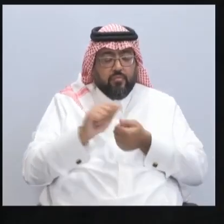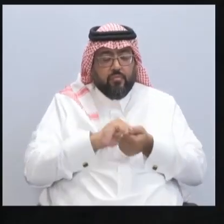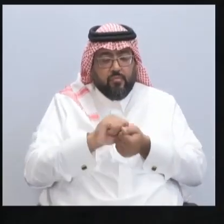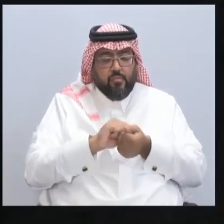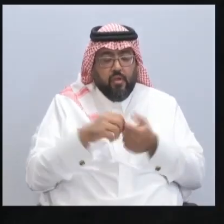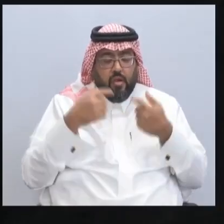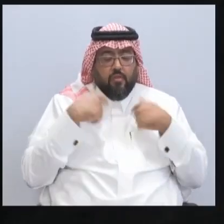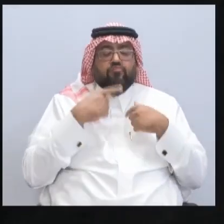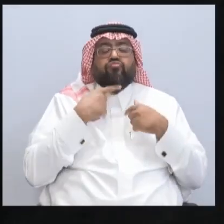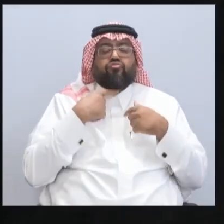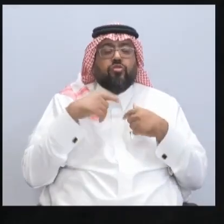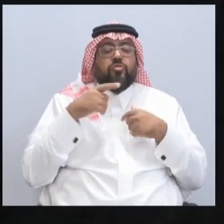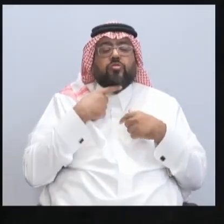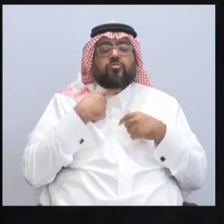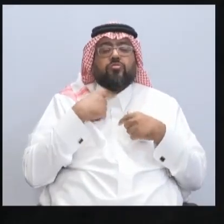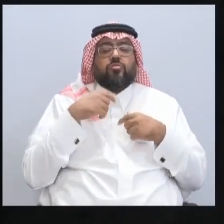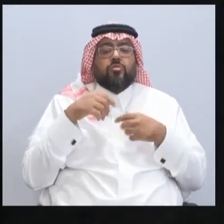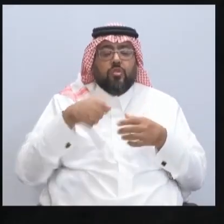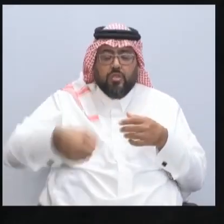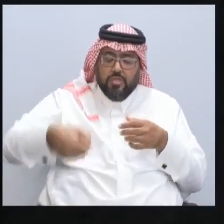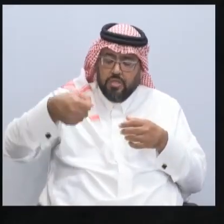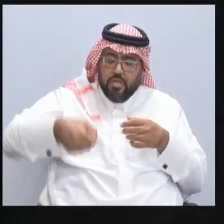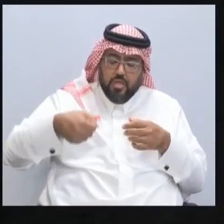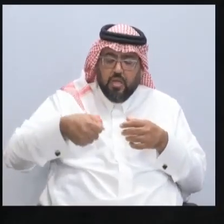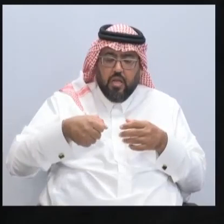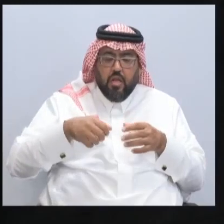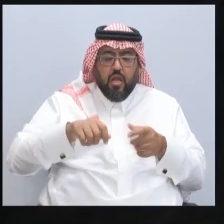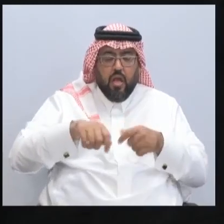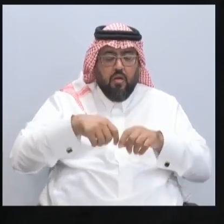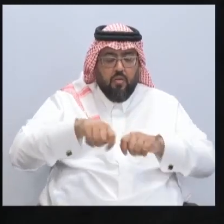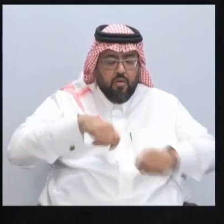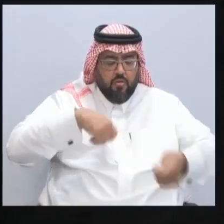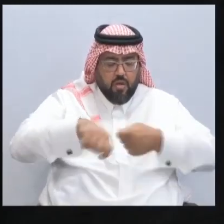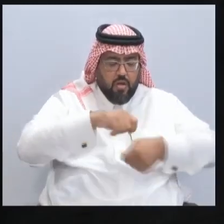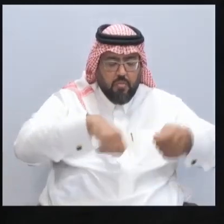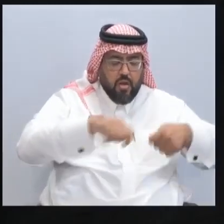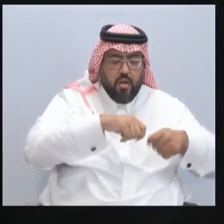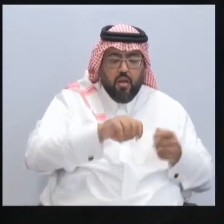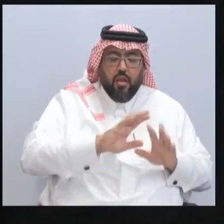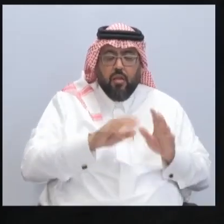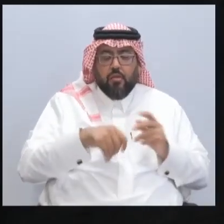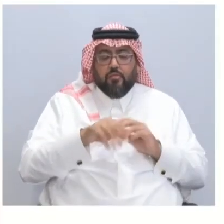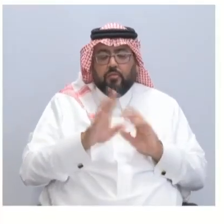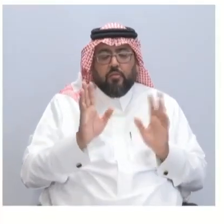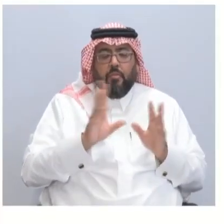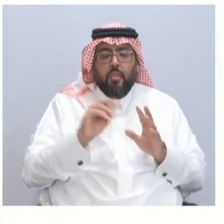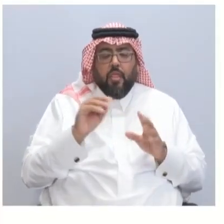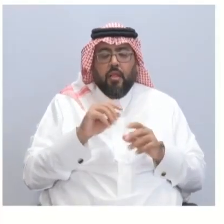بحاجه السكان اما سلال واما حبال مثل